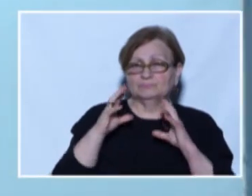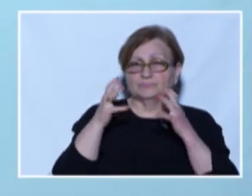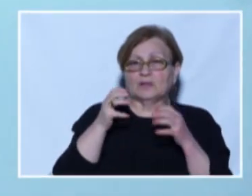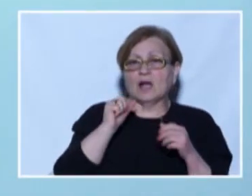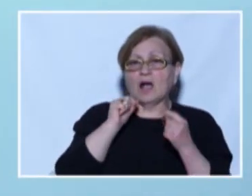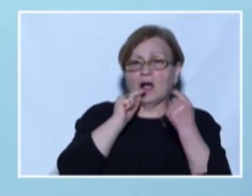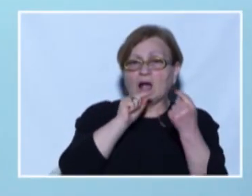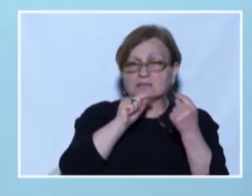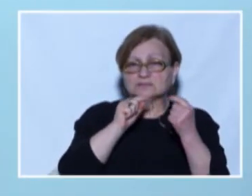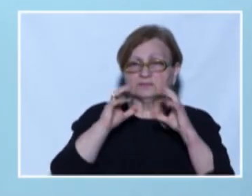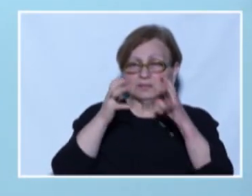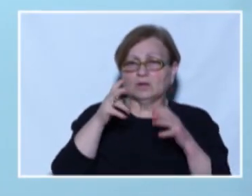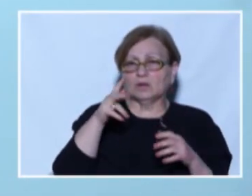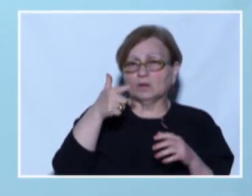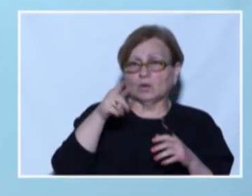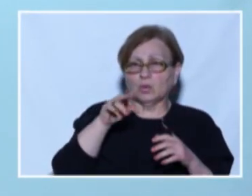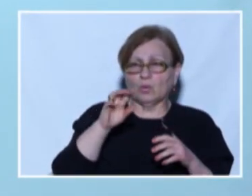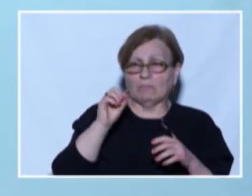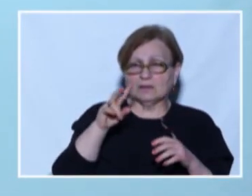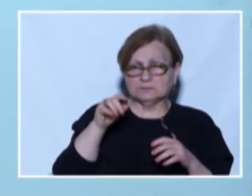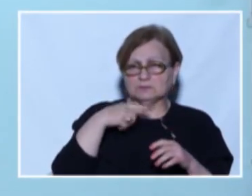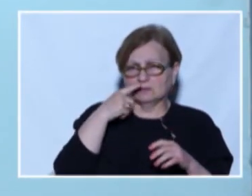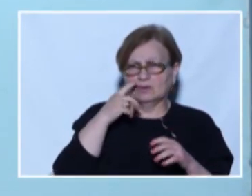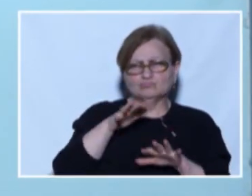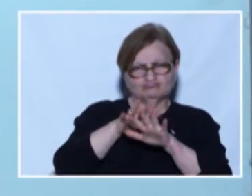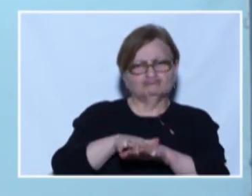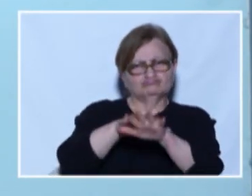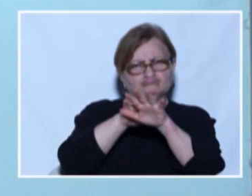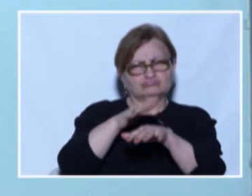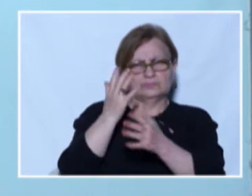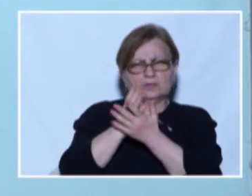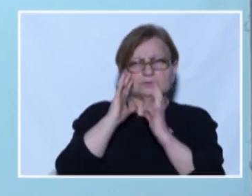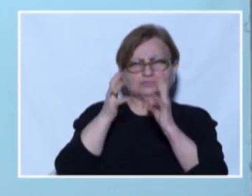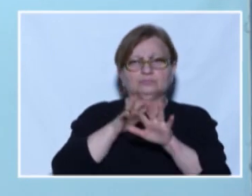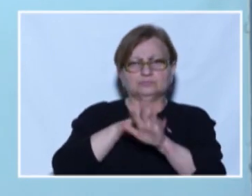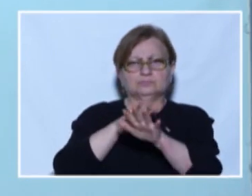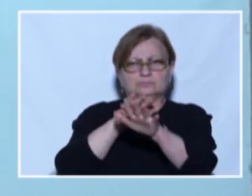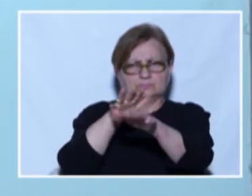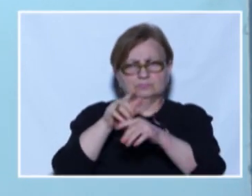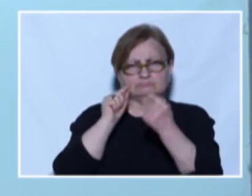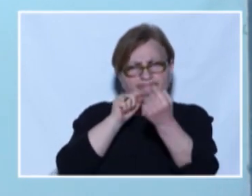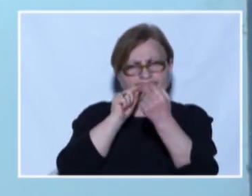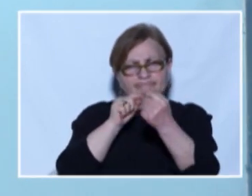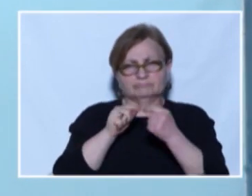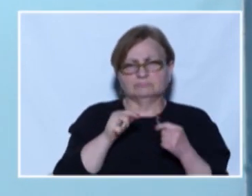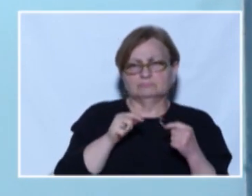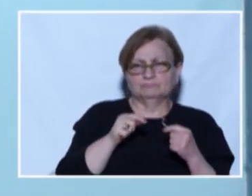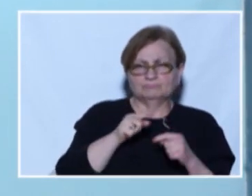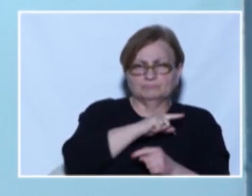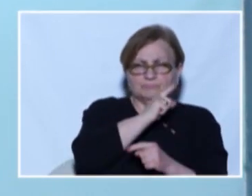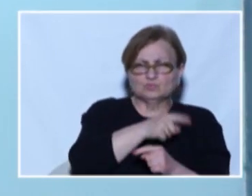ანტიგლობალისტები, რომლებიც ხანდახან გამოდიან ხოლმე და დემონსტრაციებს აწყობენ თანამედროვე მსოფლიოში, განსაკუთრებით